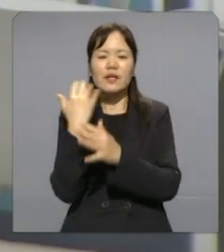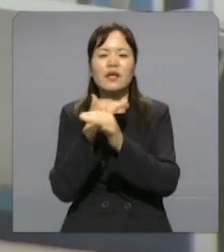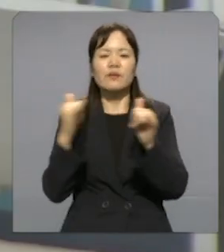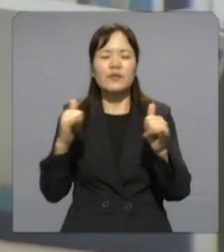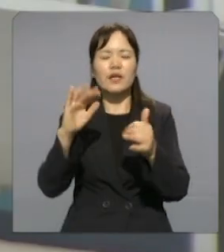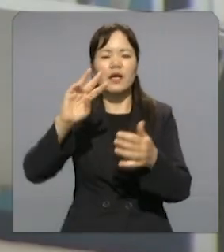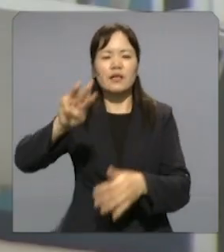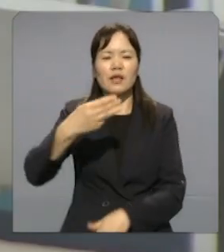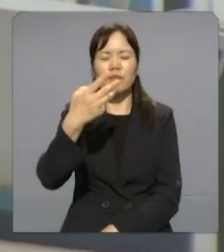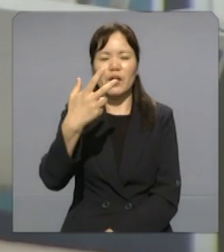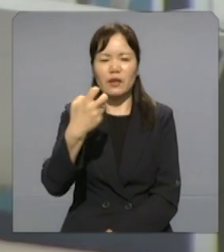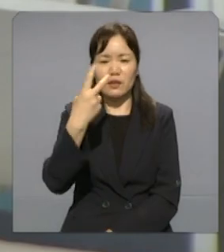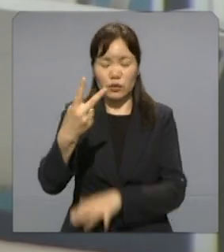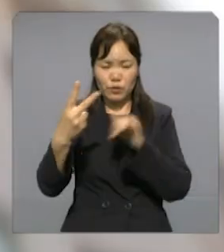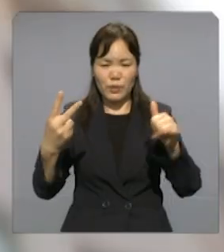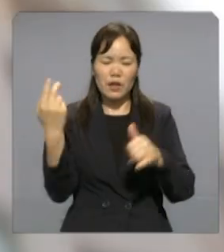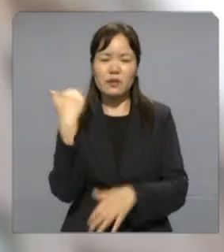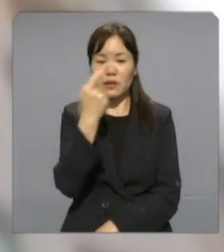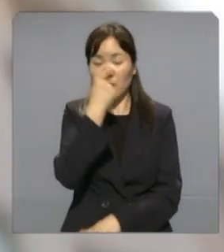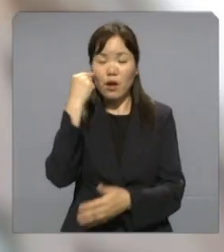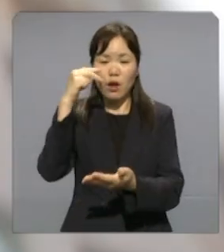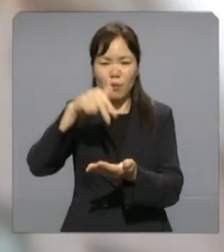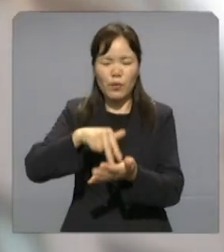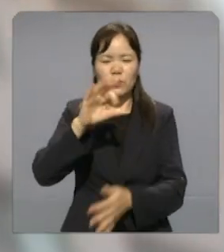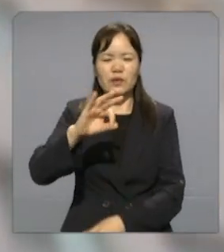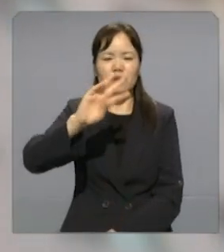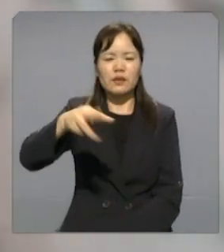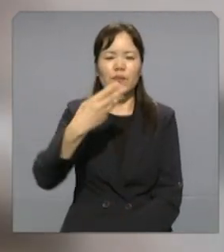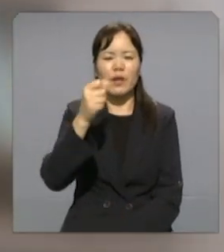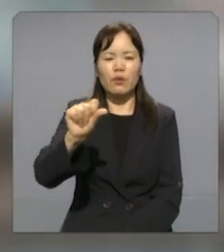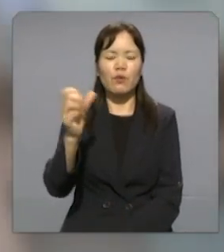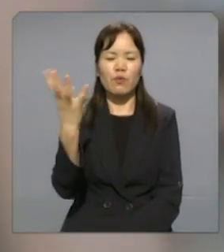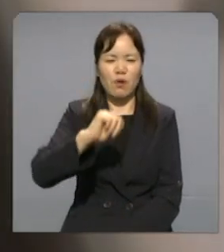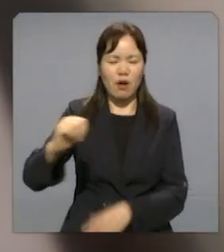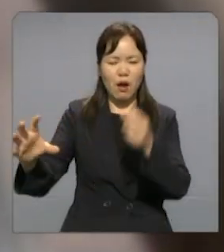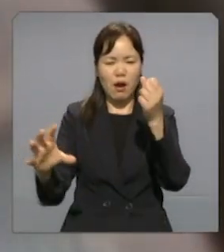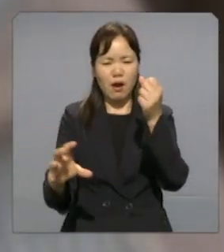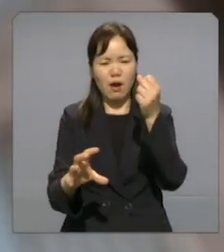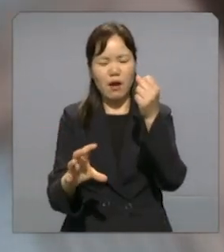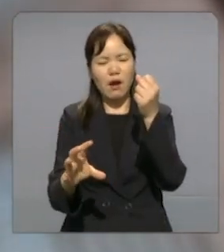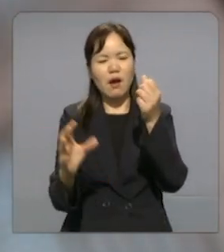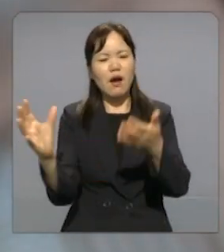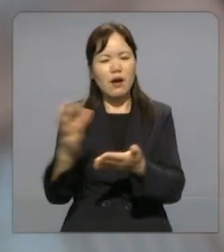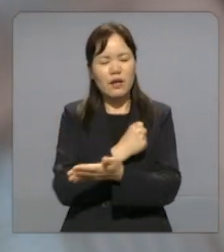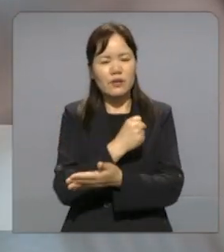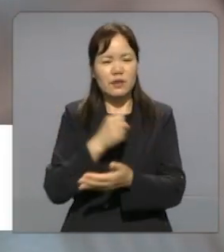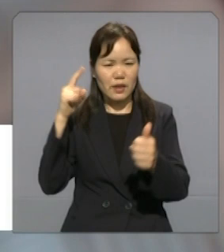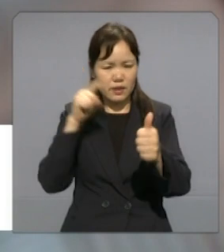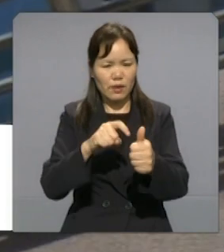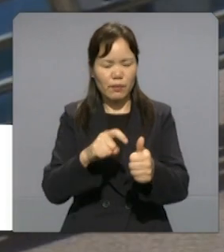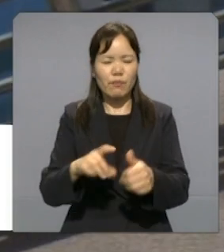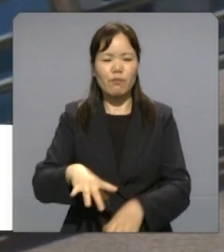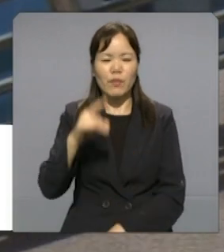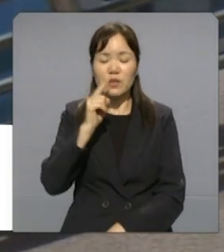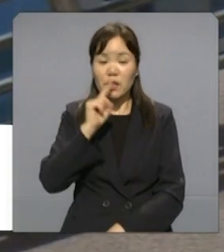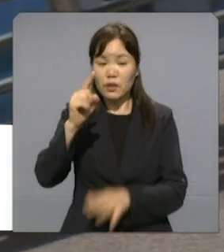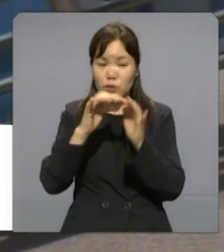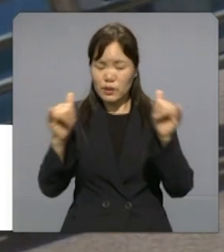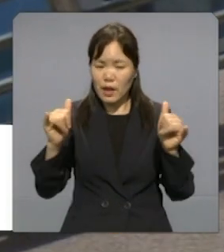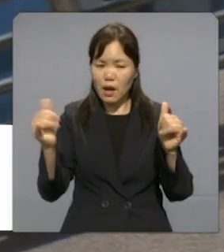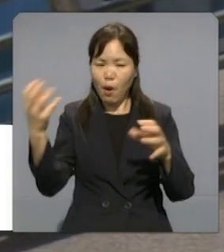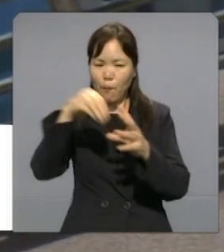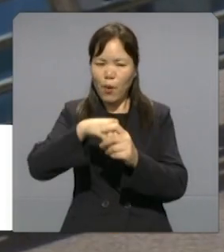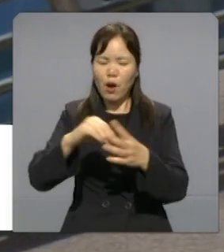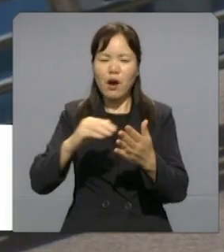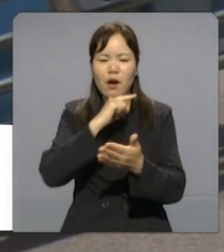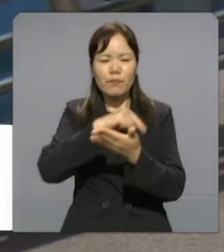301은 2명에게 전세보증금 305억원을 가로챈 혐의를 받고 있습니다 앞서 기소된 혐의를 합치면 피해자는